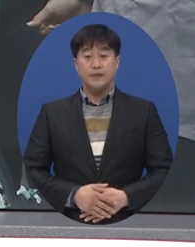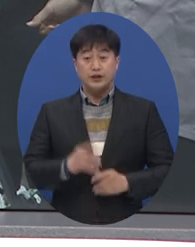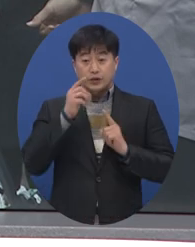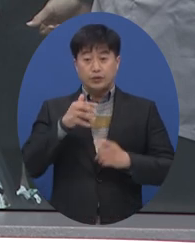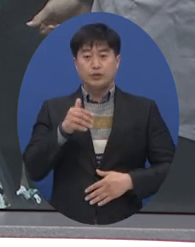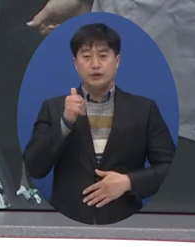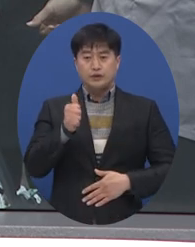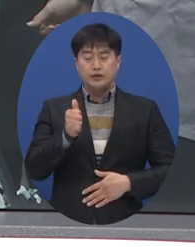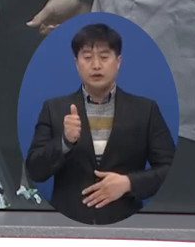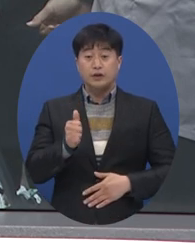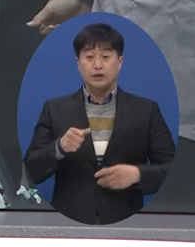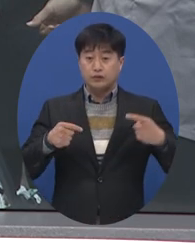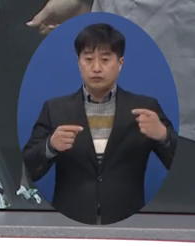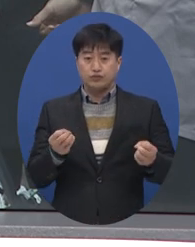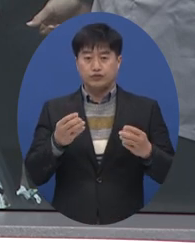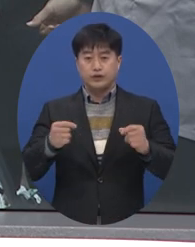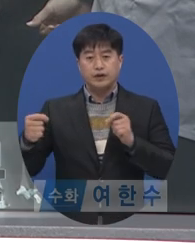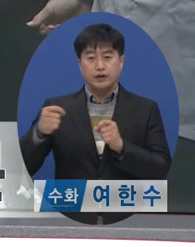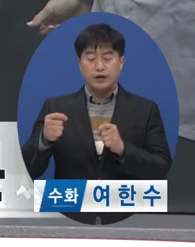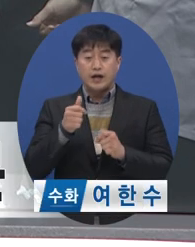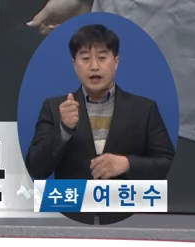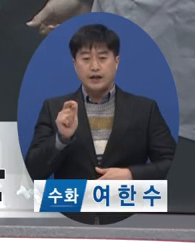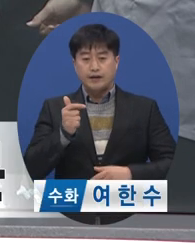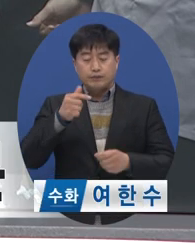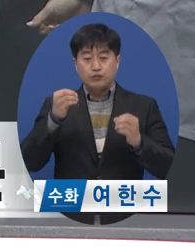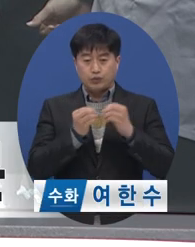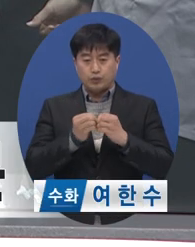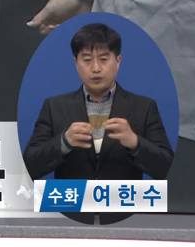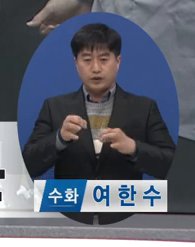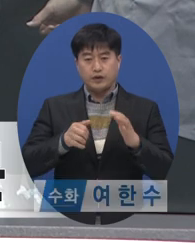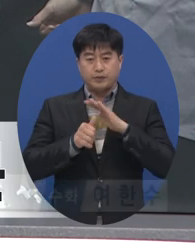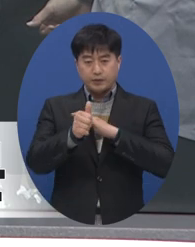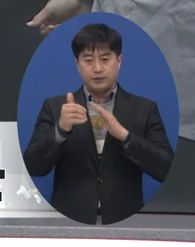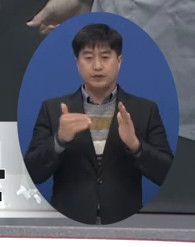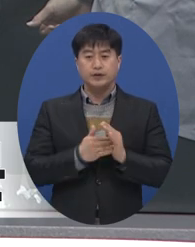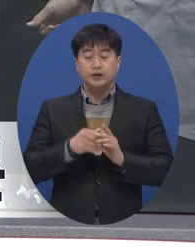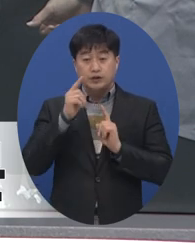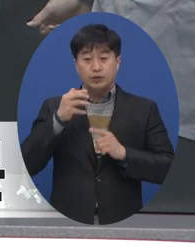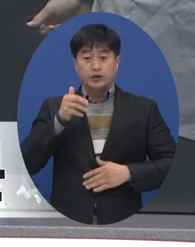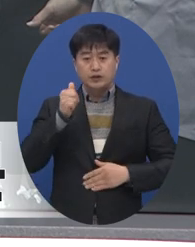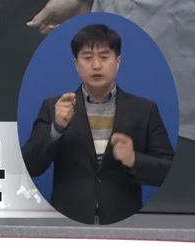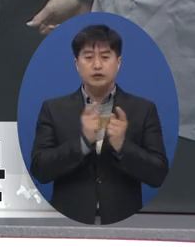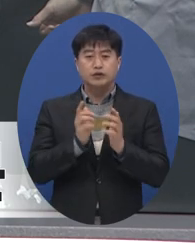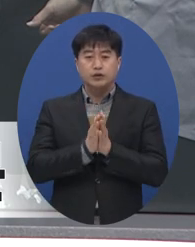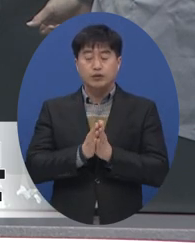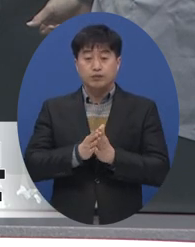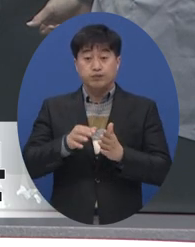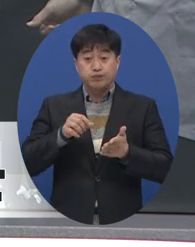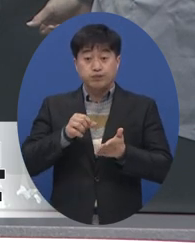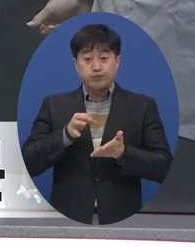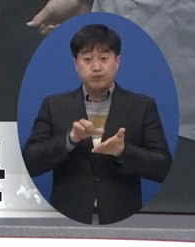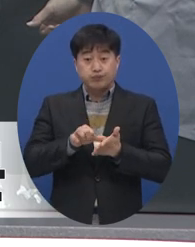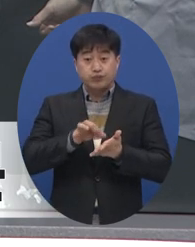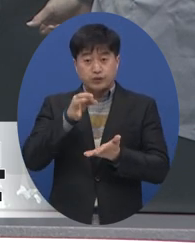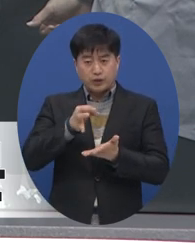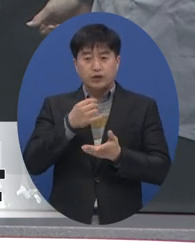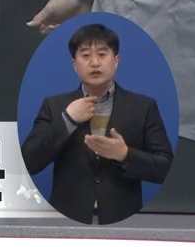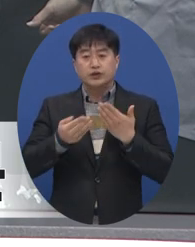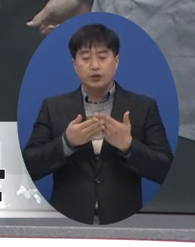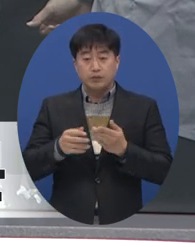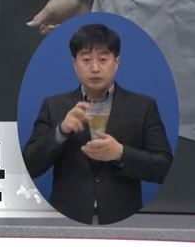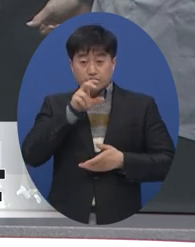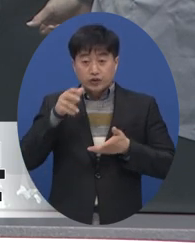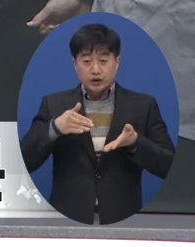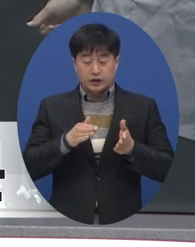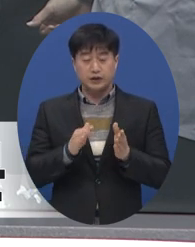이재명 경기도지사가 설을 앞두고 하남의 전통시장을 찾았습니다. 이 지사는 직접 장바구니 물가를 체험해보고 골목이